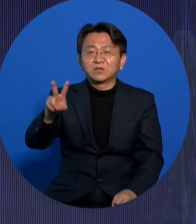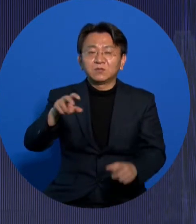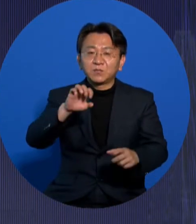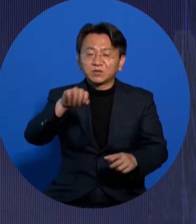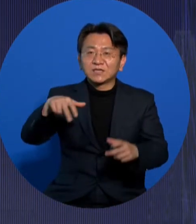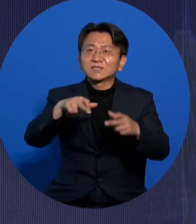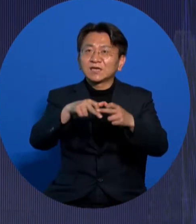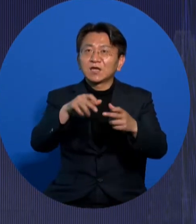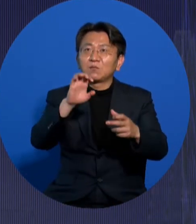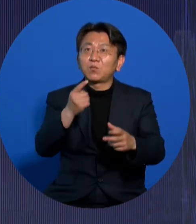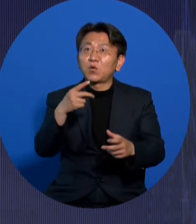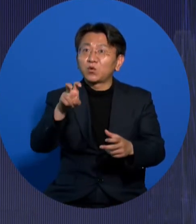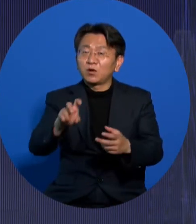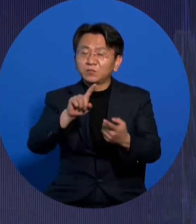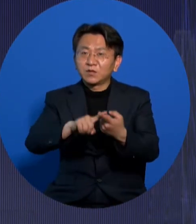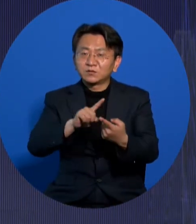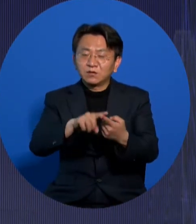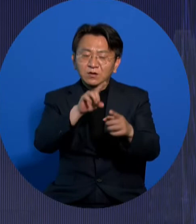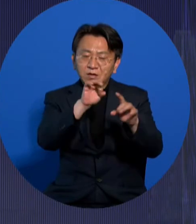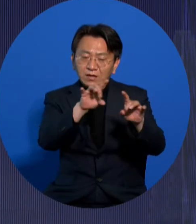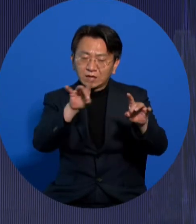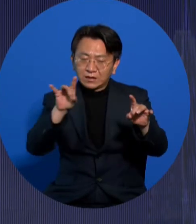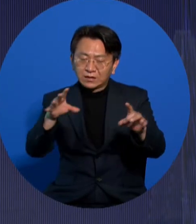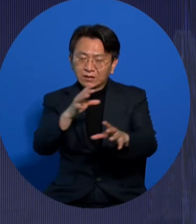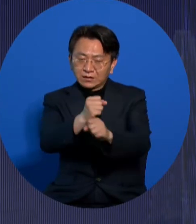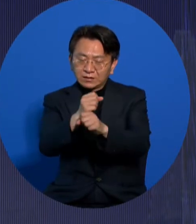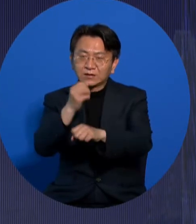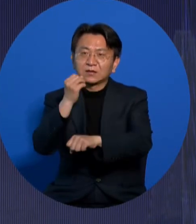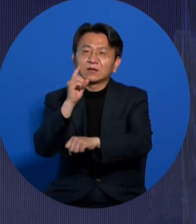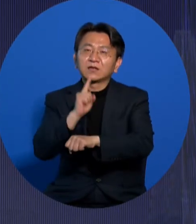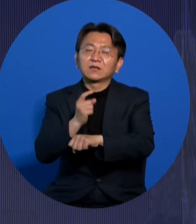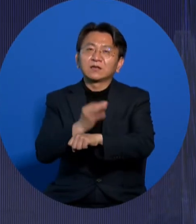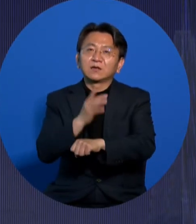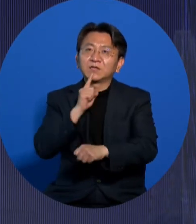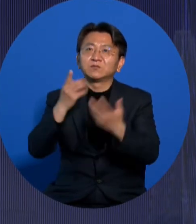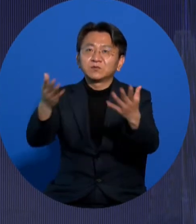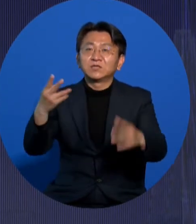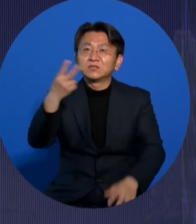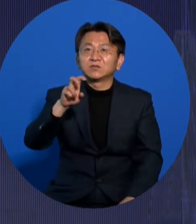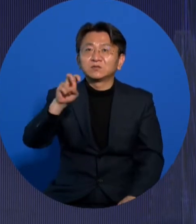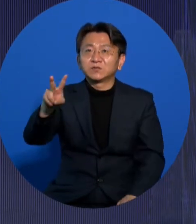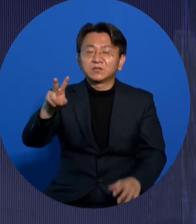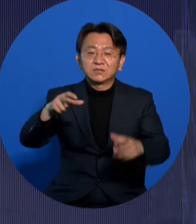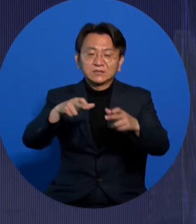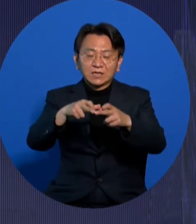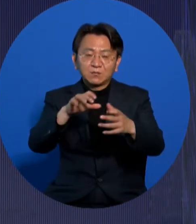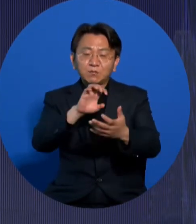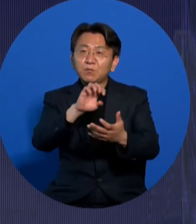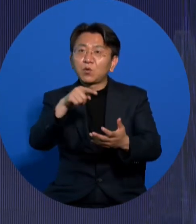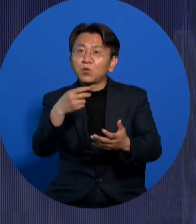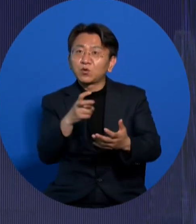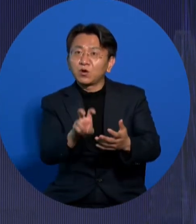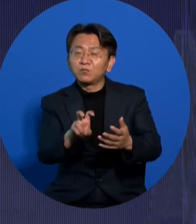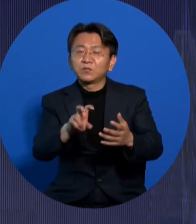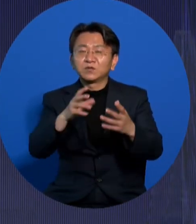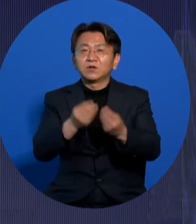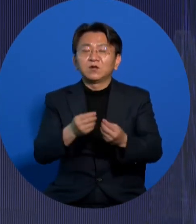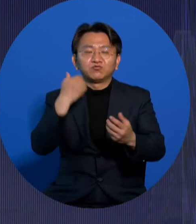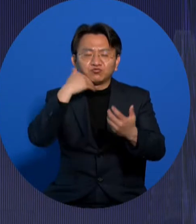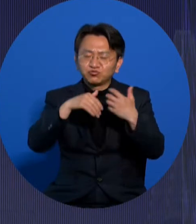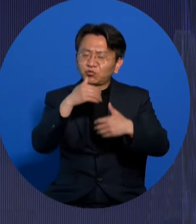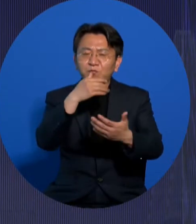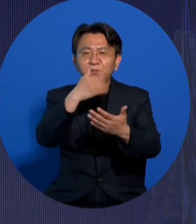다양한 주제들에 대해 발표하도록 하겠습니다. 2022 평창 장애 포럼의 슬로건은 Leave No One